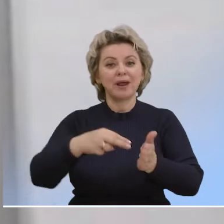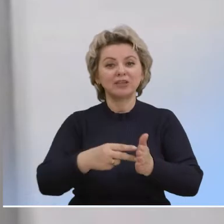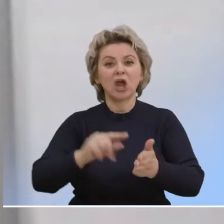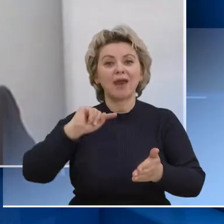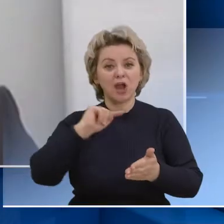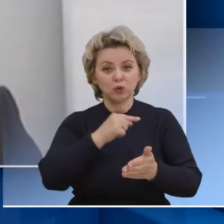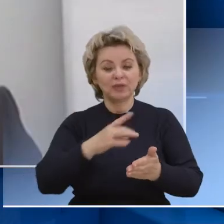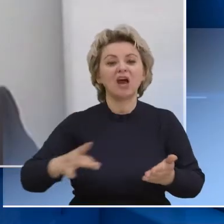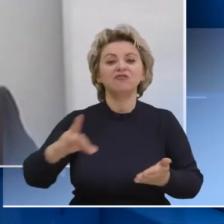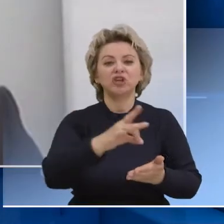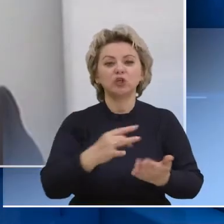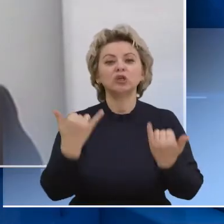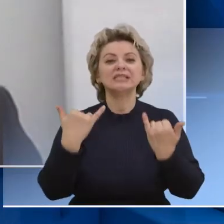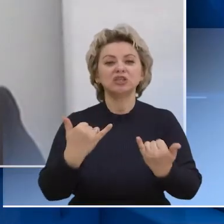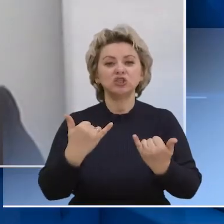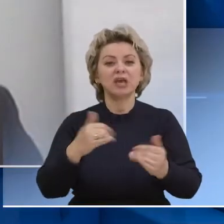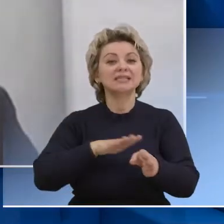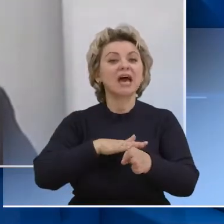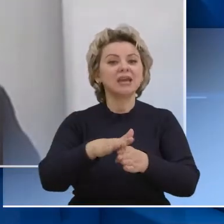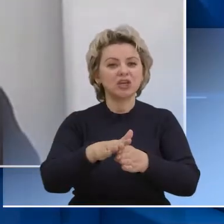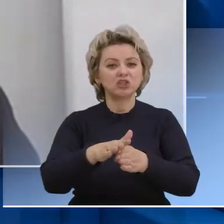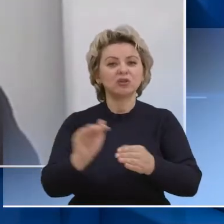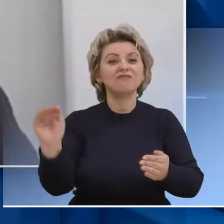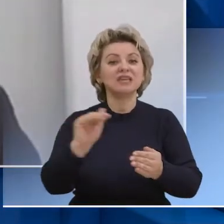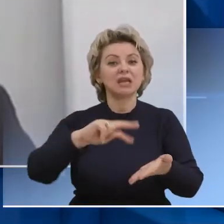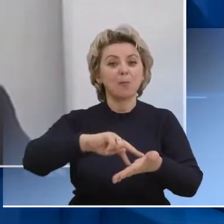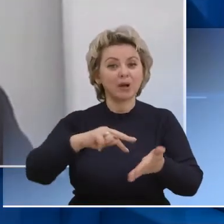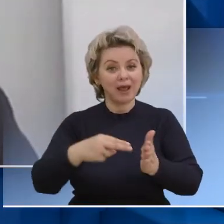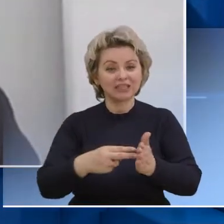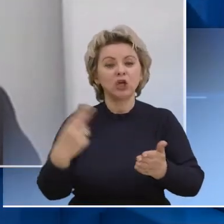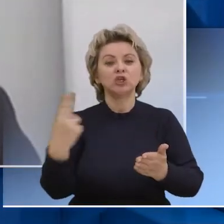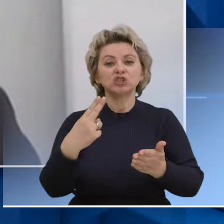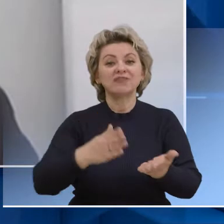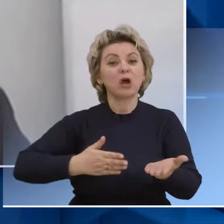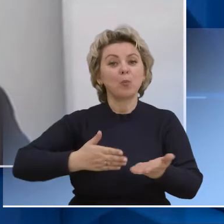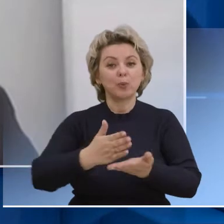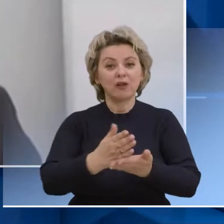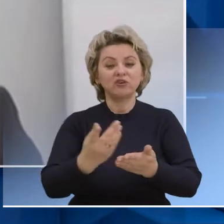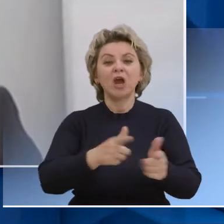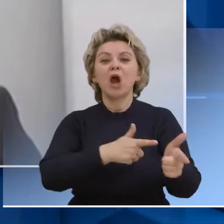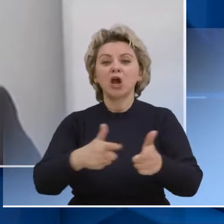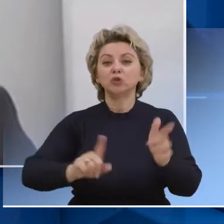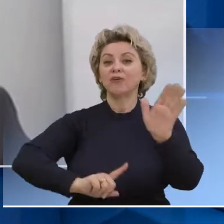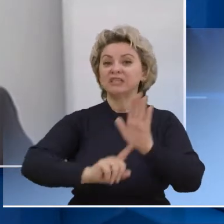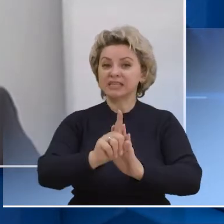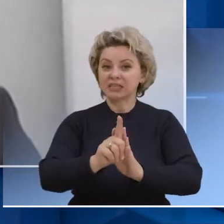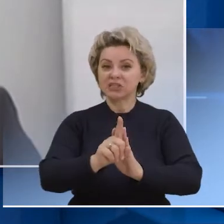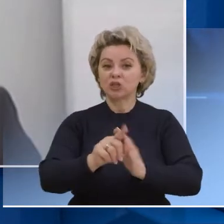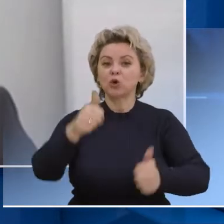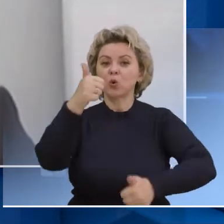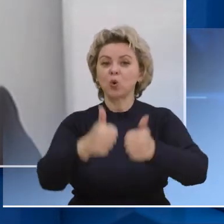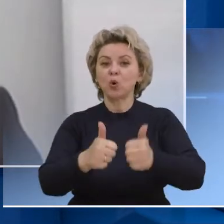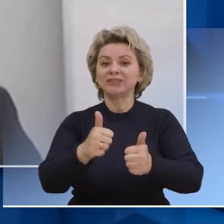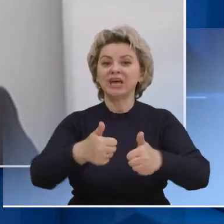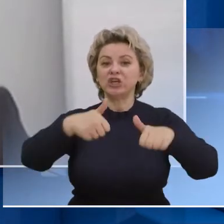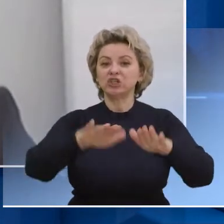«Цифровая экономика». А в регионе вообще сейчас реализуется федеральный проект «Цифровой прорыв», готовится к запуску